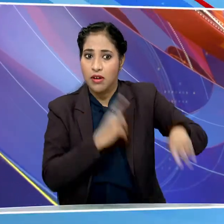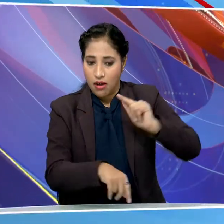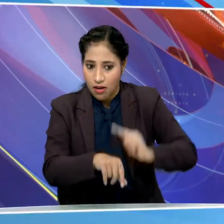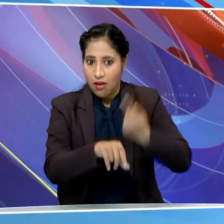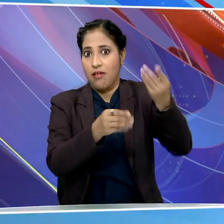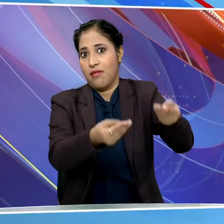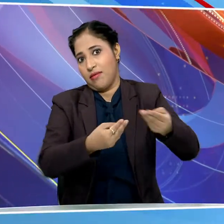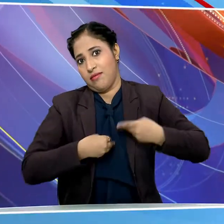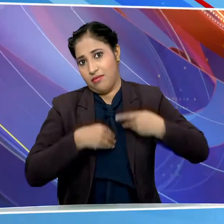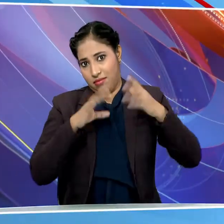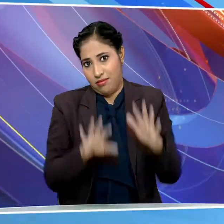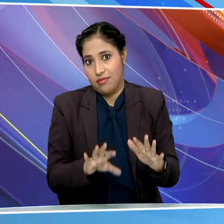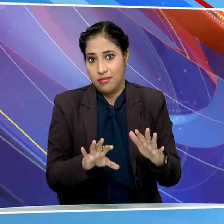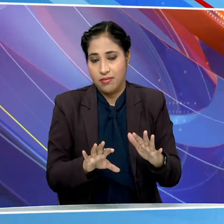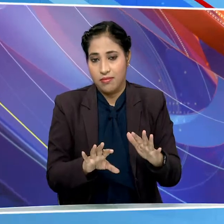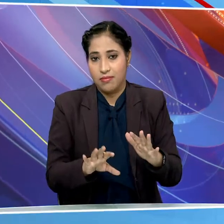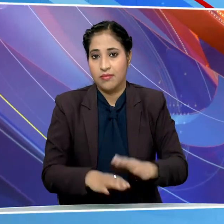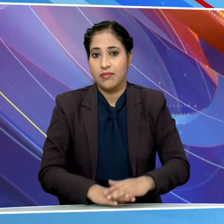अवसर मळ्यो।